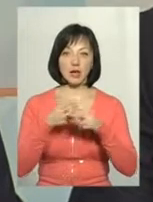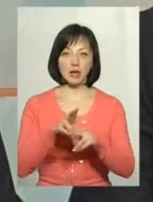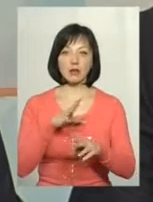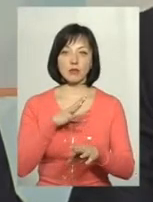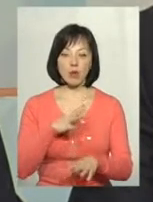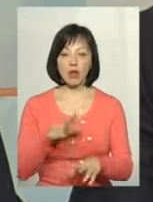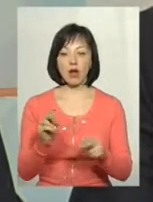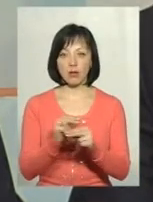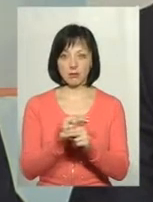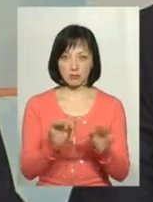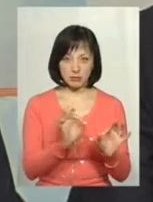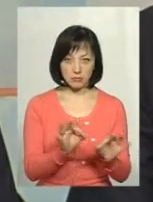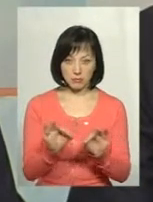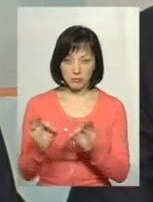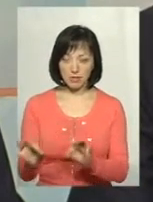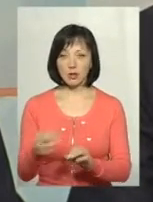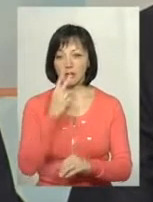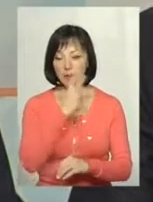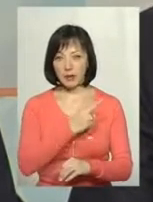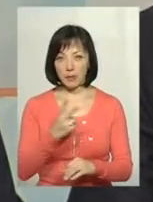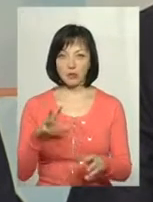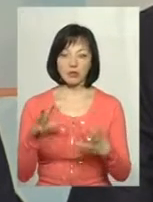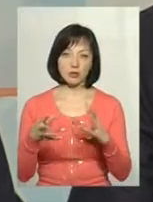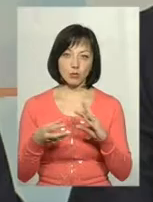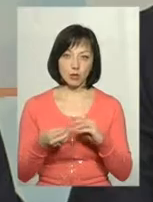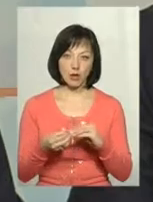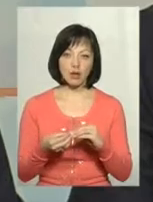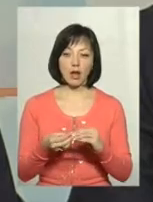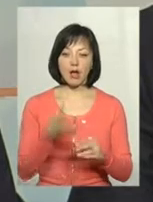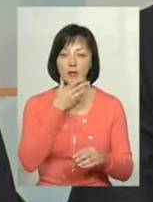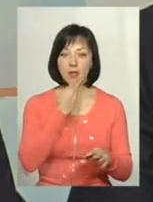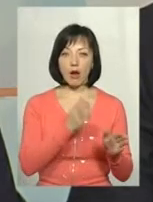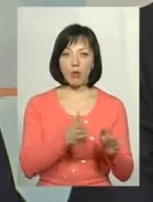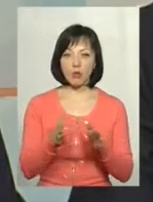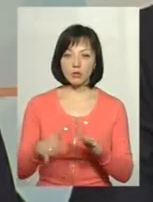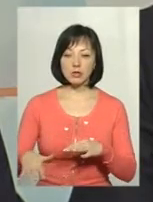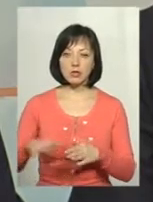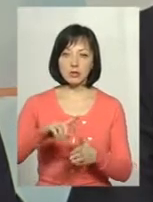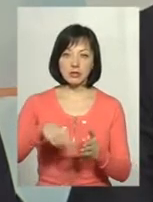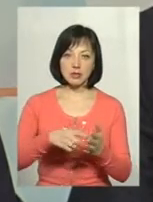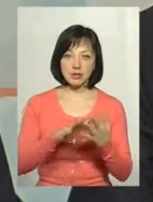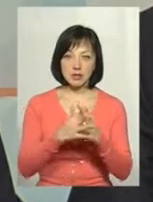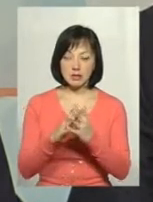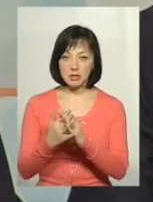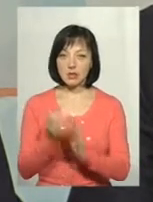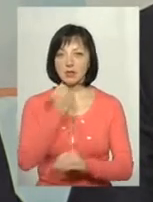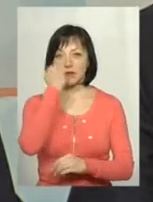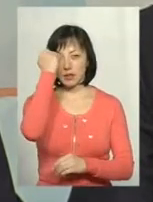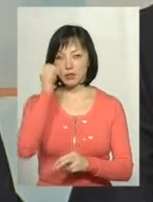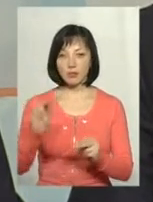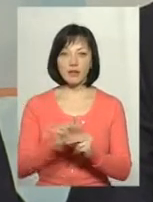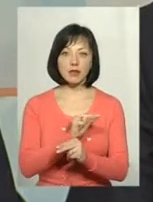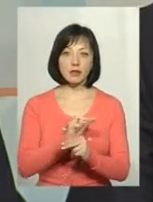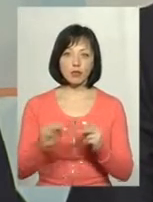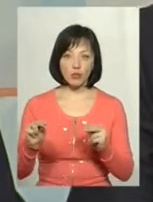справна, зрозуміло, що і ми бачили результат. Благоустрій населених пунктів завдяки тому, що ми